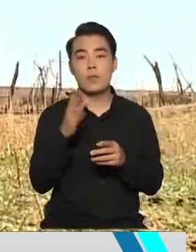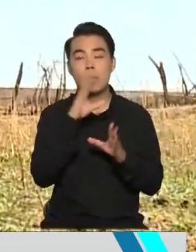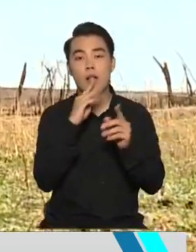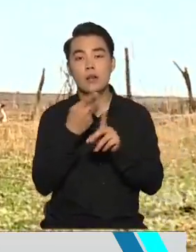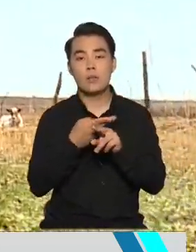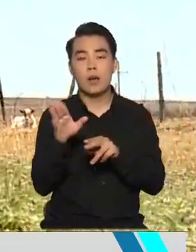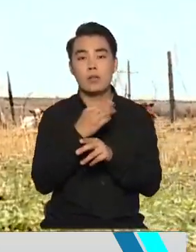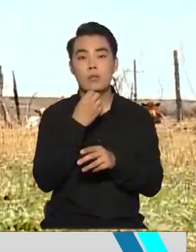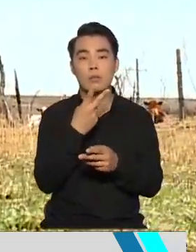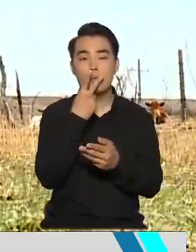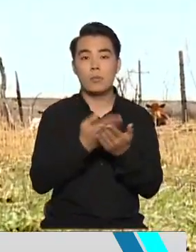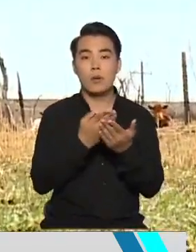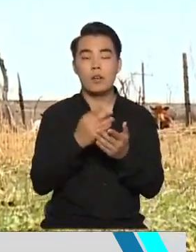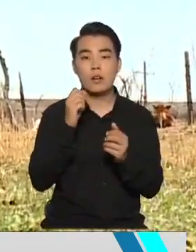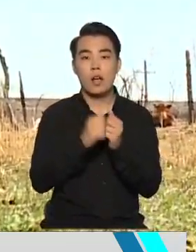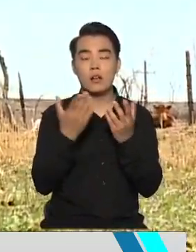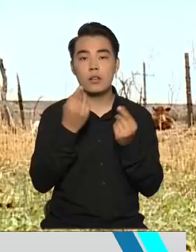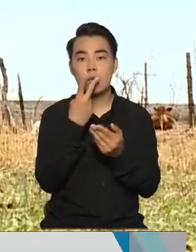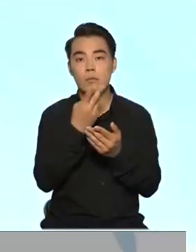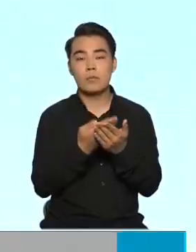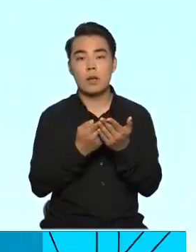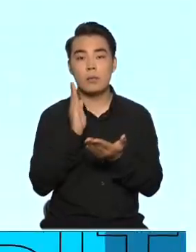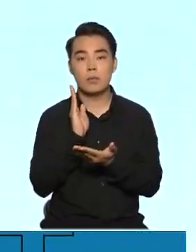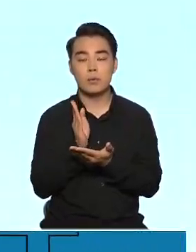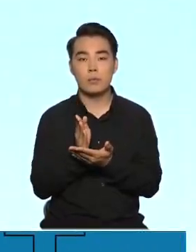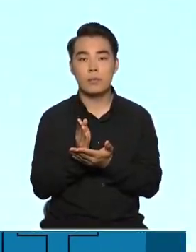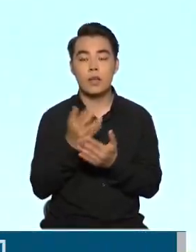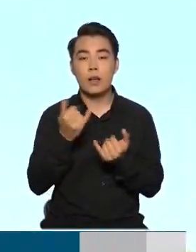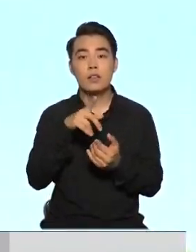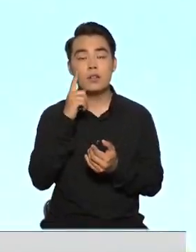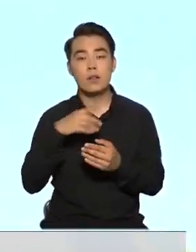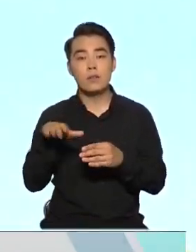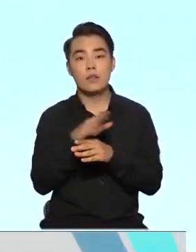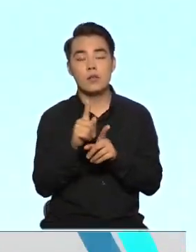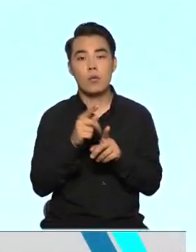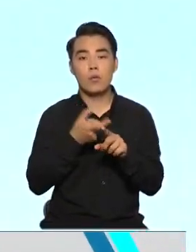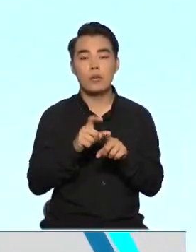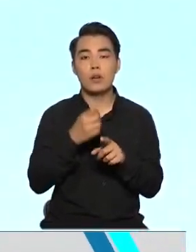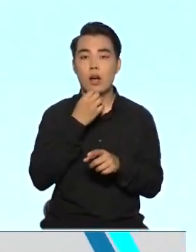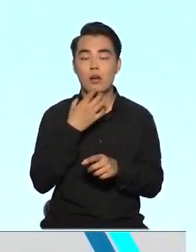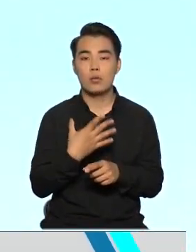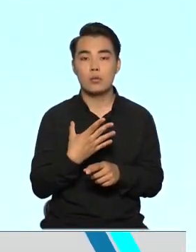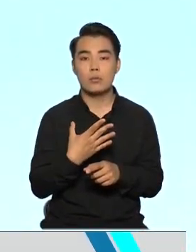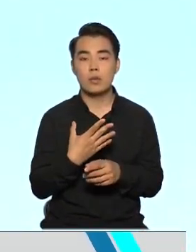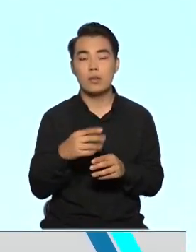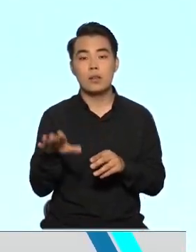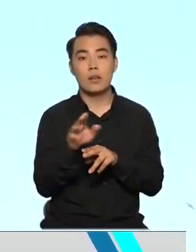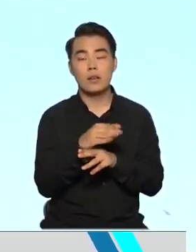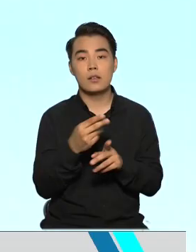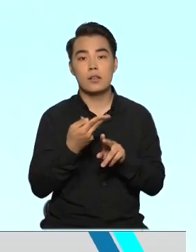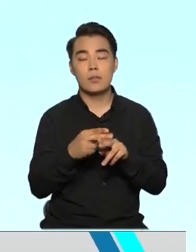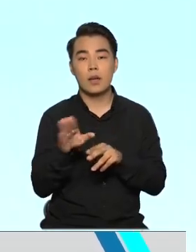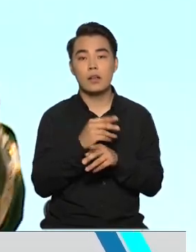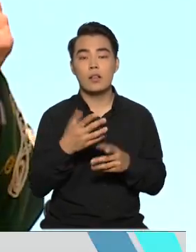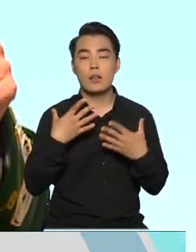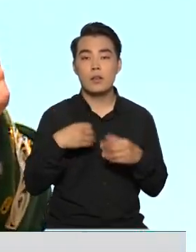айтып, кейінгілерге үнемі бағыт-бағдар беріп отырады. Қазір мына жастарымыздың бәрі өте жақсы. Аттың күштілігіне